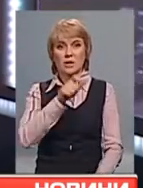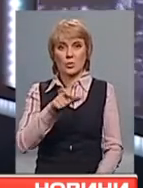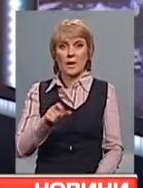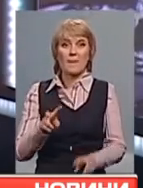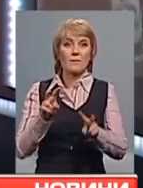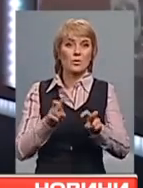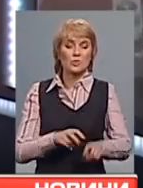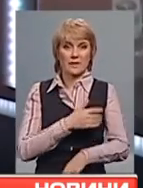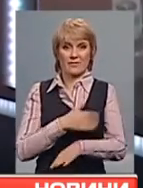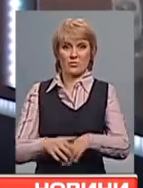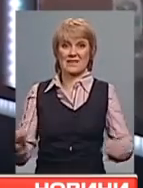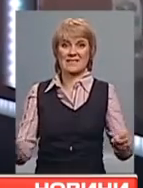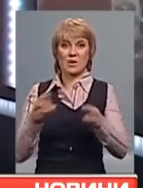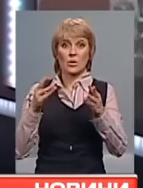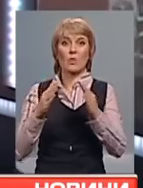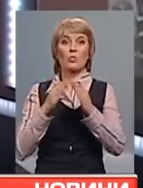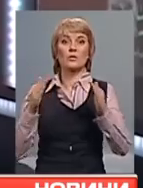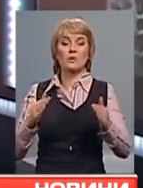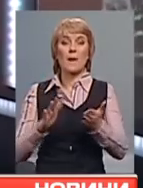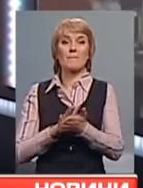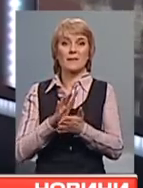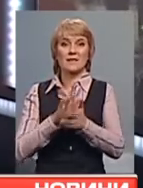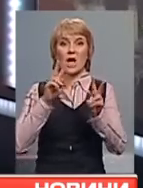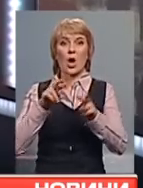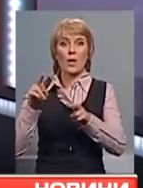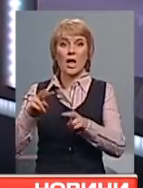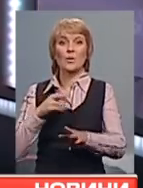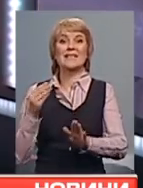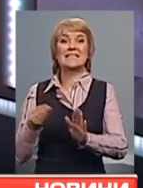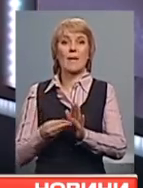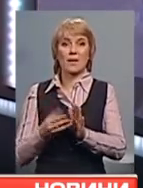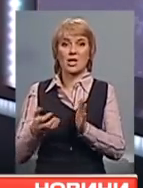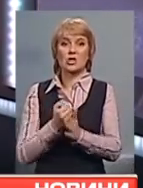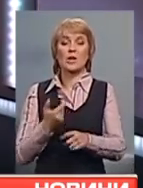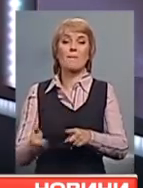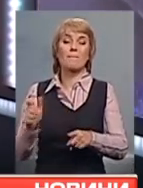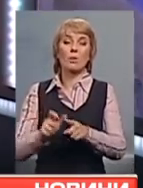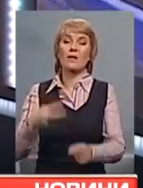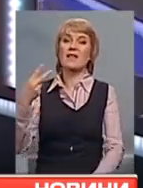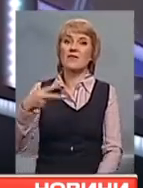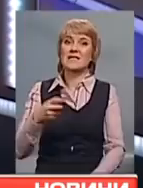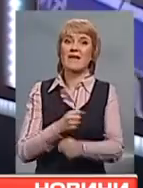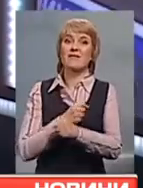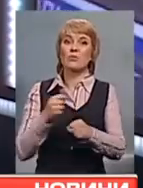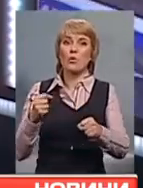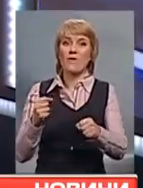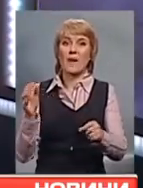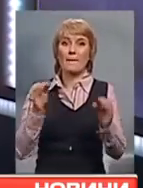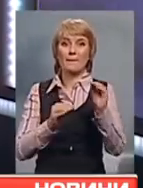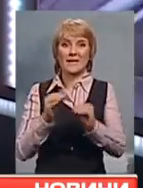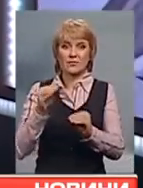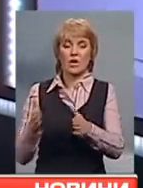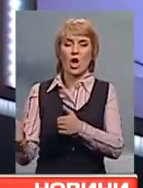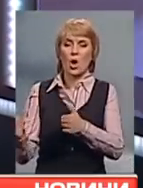вулиці. Згорілий будинок преси оглянули сапери. Там знайшли понад 20 вибухових пристроїв, готових до використання. Учнів школи,